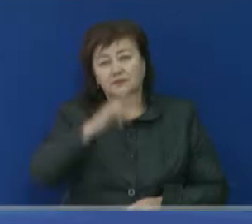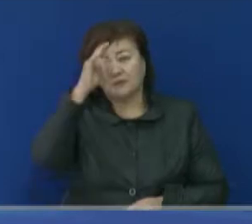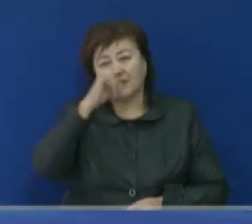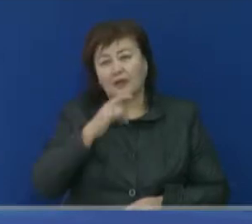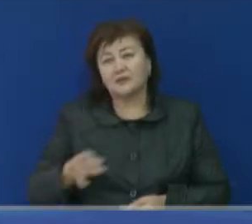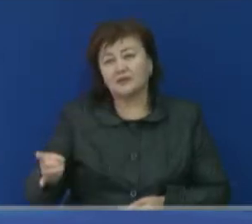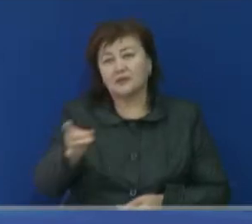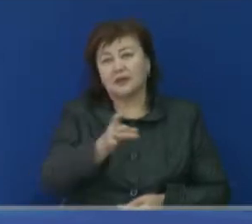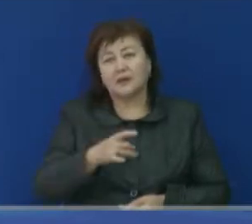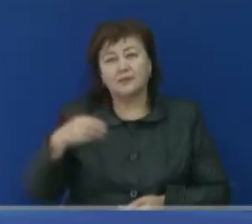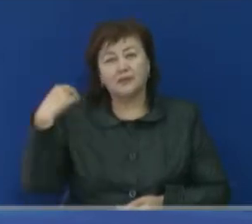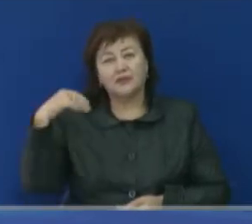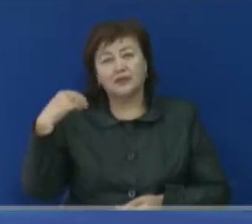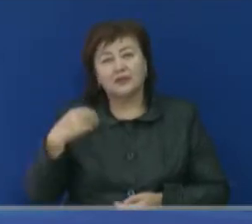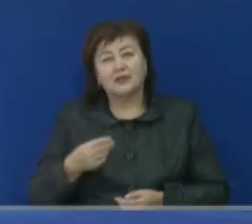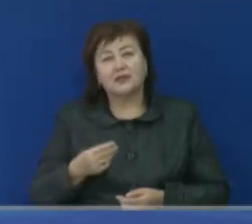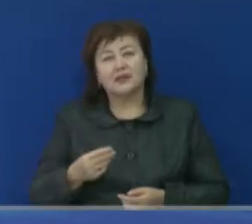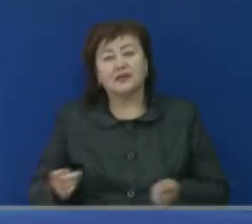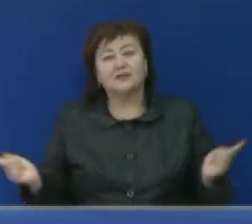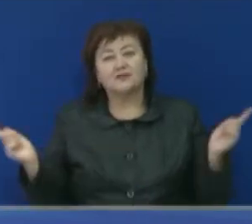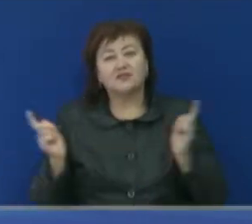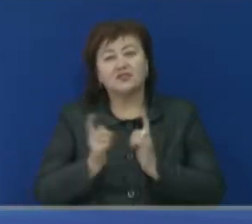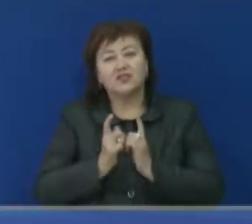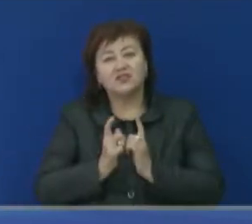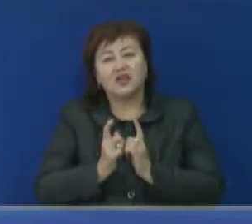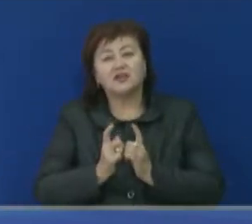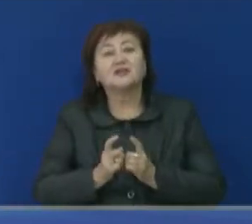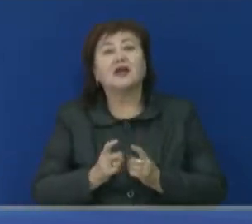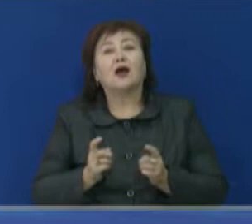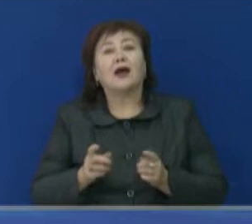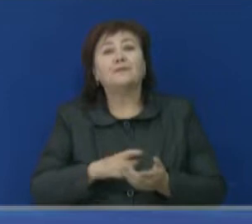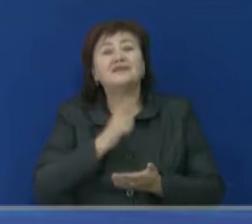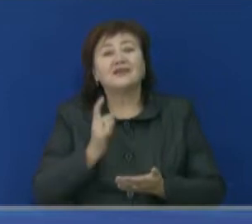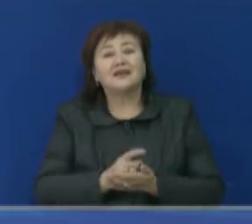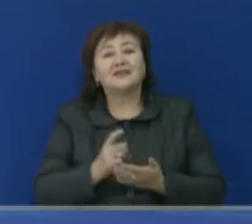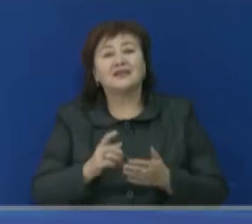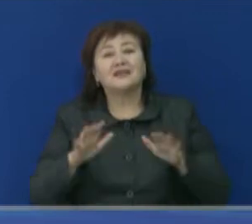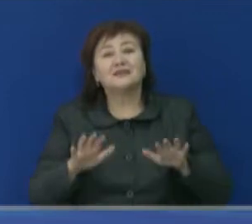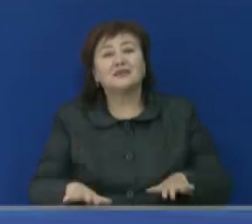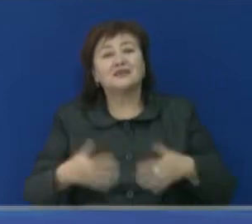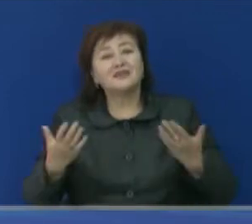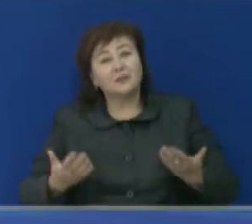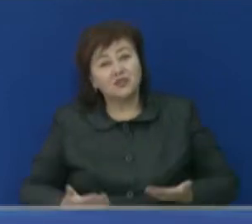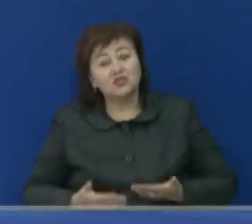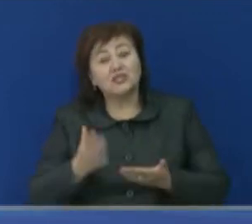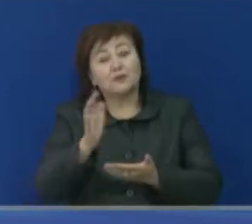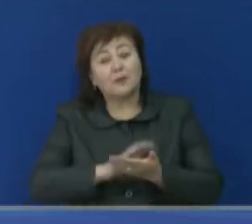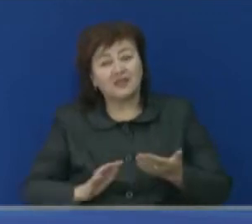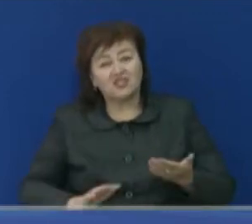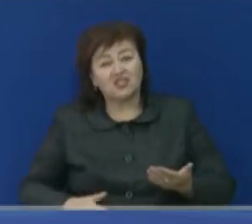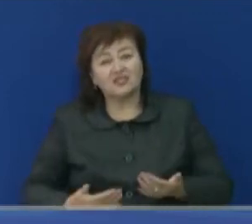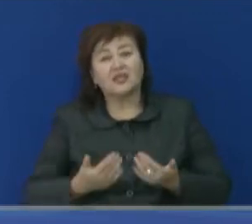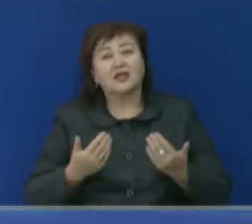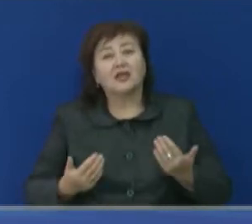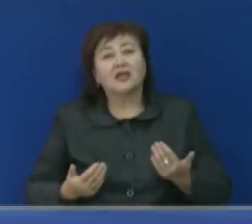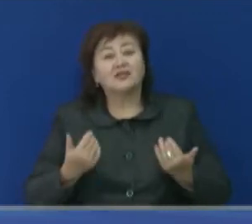Қазақстан Республикасы президентінің әкімдердің халықпен кездесулерін өткізу туралы жарлығына сәйкес тұрғындармен кездесулер жалғасуда. Қаланың жаңа